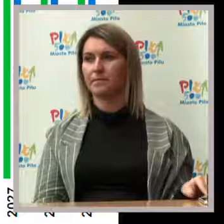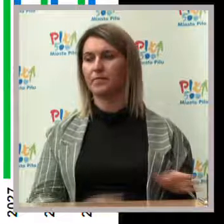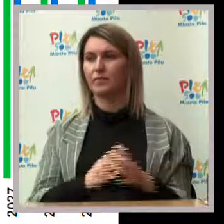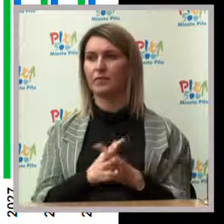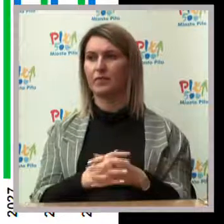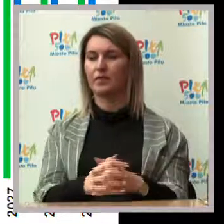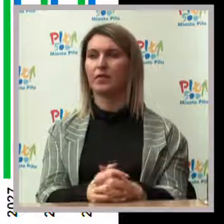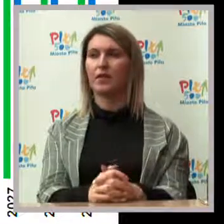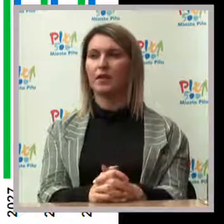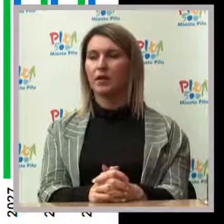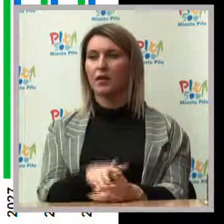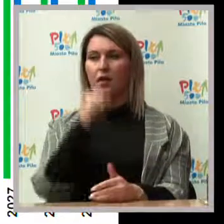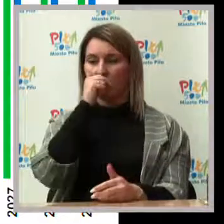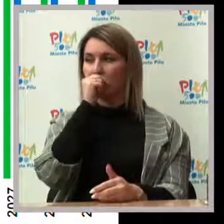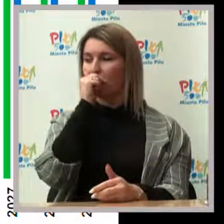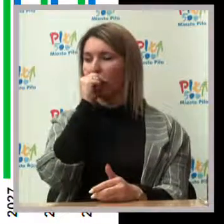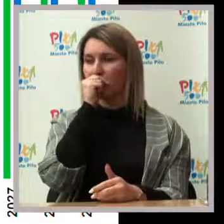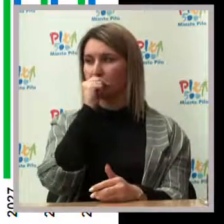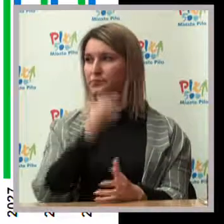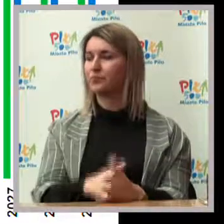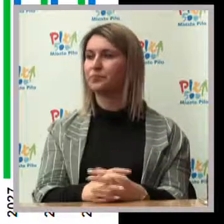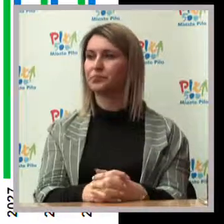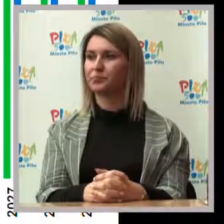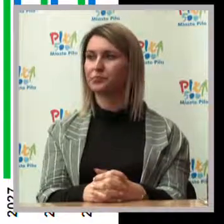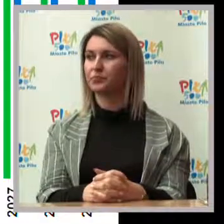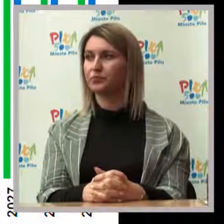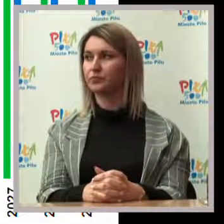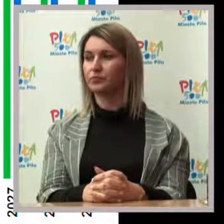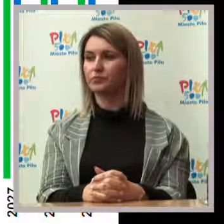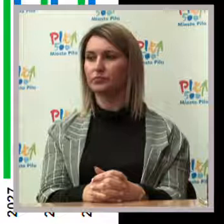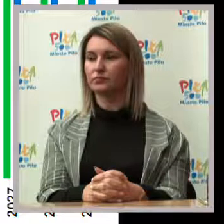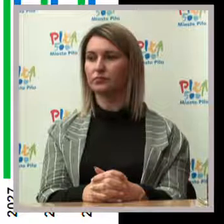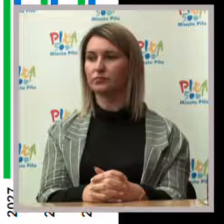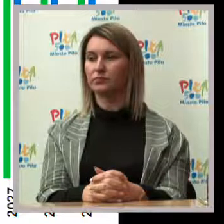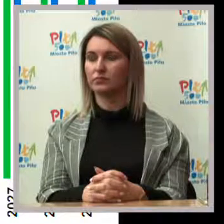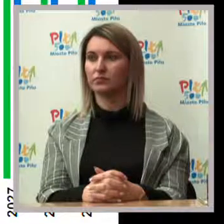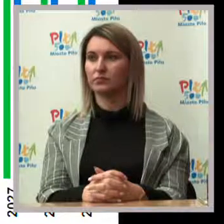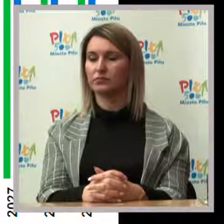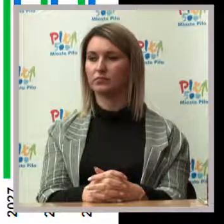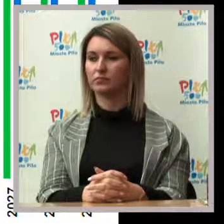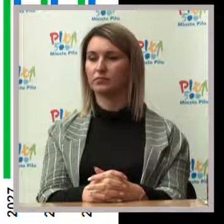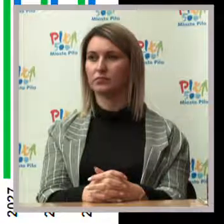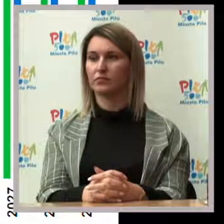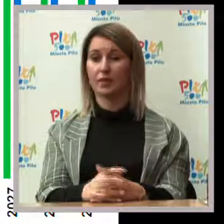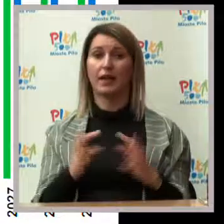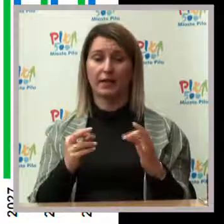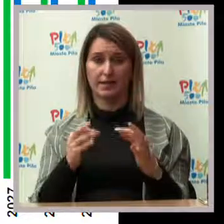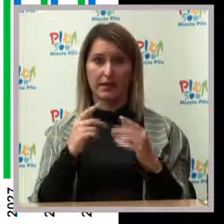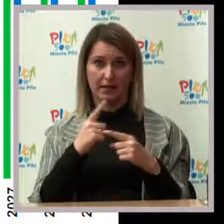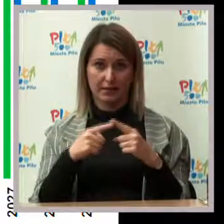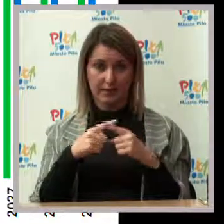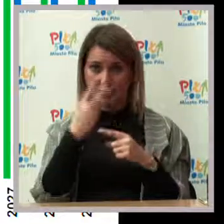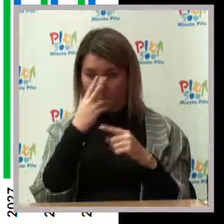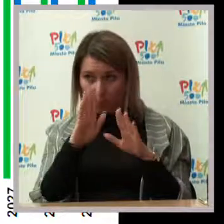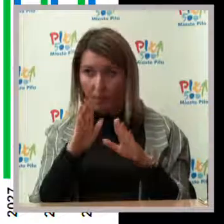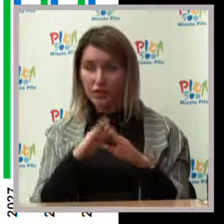jednostkę organizacyjną, jaką jest Miejski Zakład Gospodarki Mieszkaniowej. Za chwilę pokażę Państwu również planowane dochody i